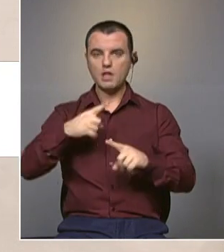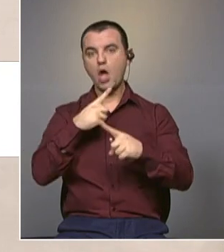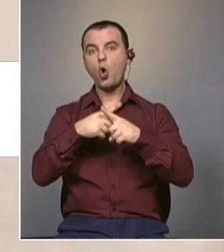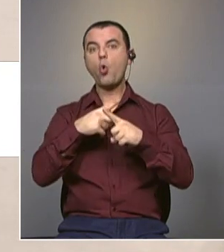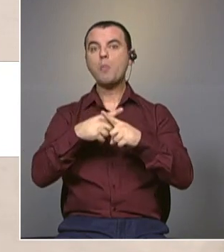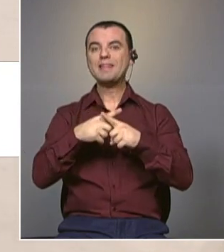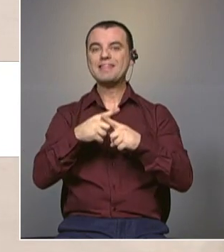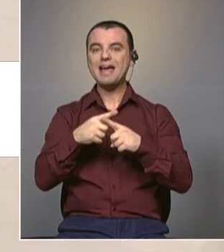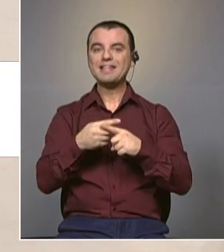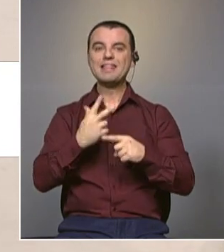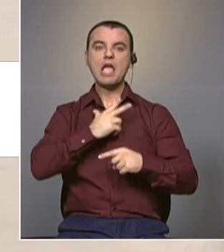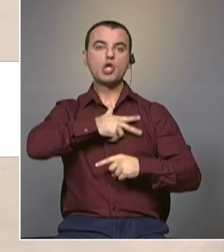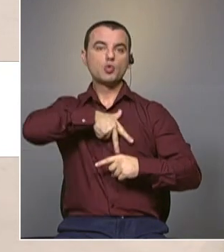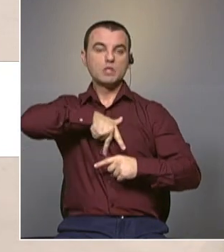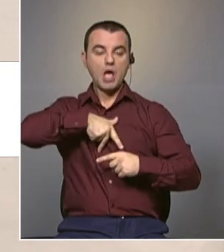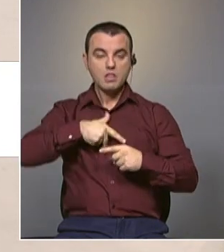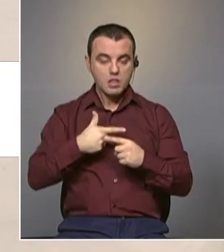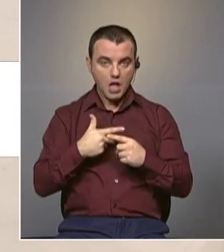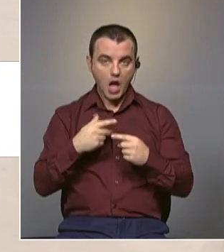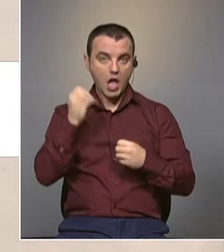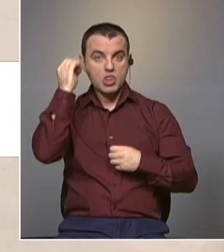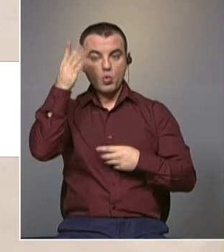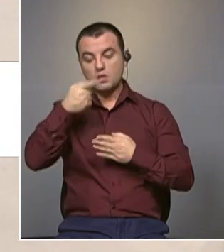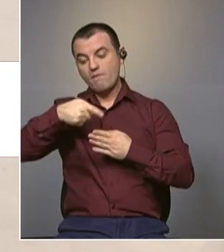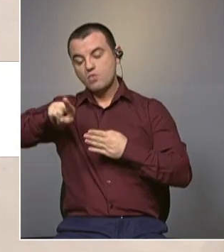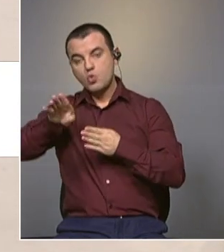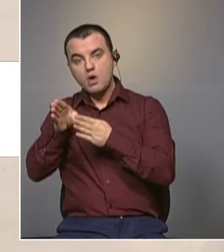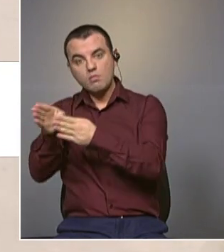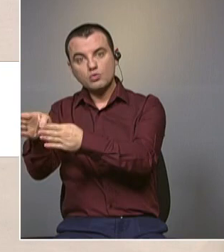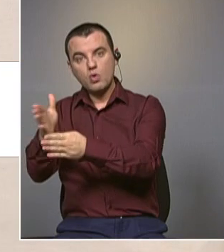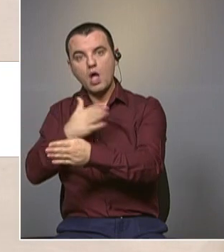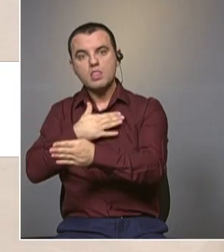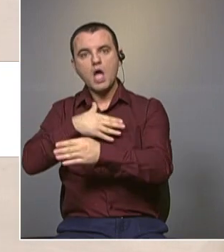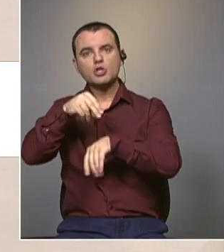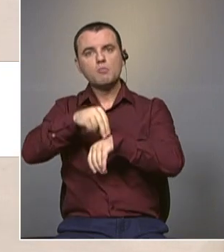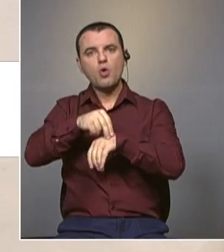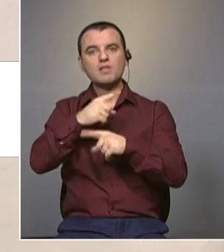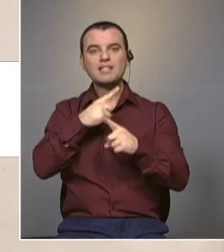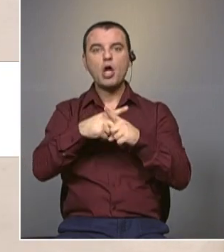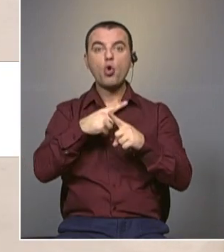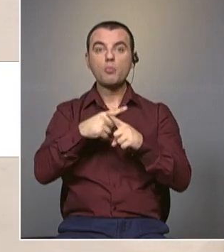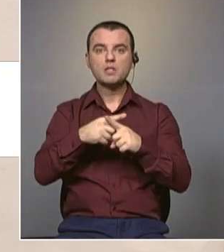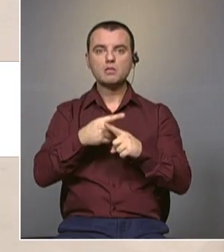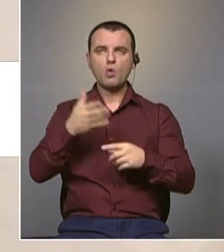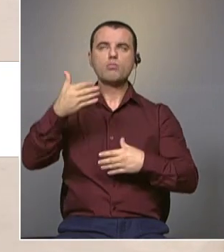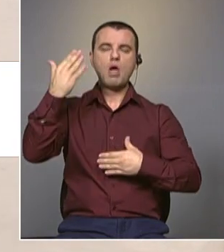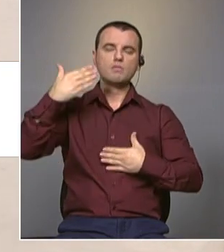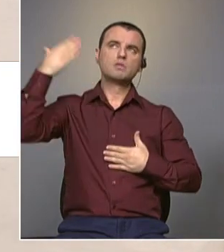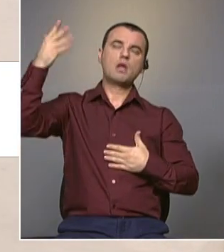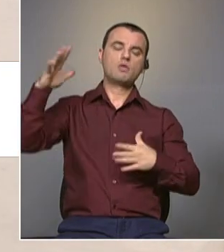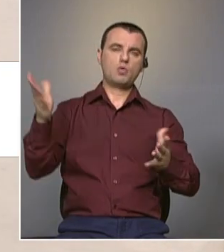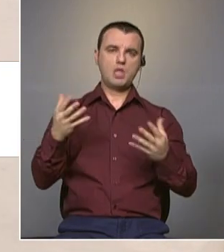и социалните науки в друга посока. Нашата пловдивска хуманитаристика отдавна се слави като една от най-солидните